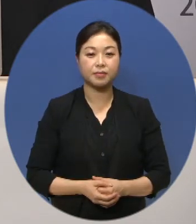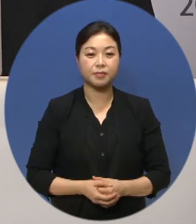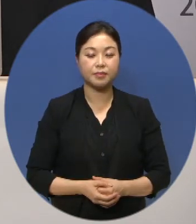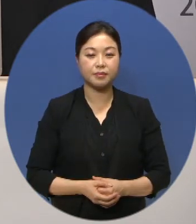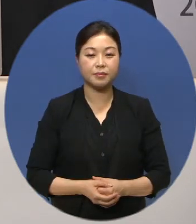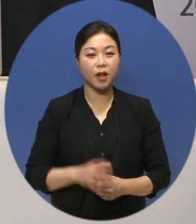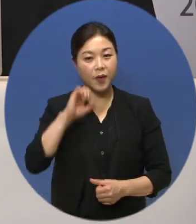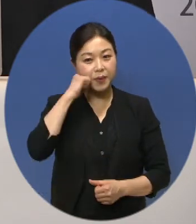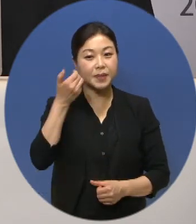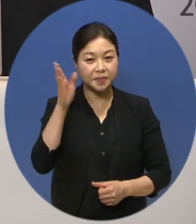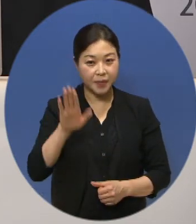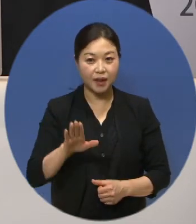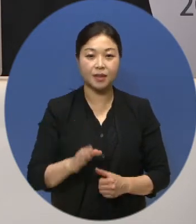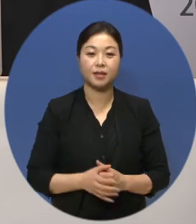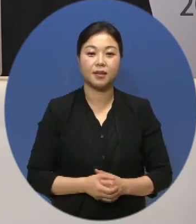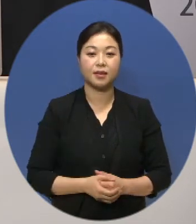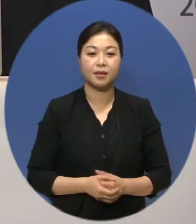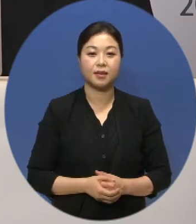어렵지만 네.